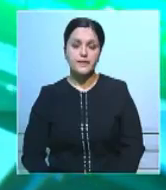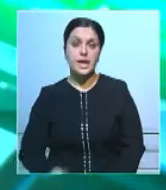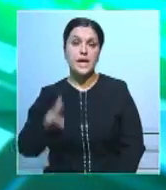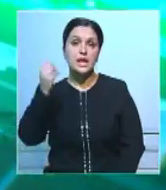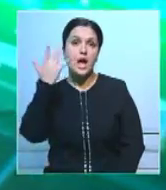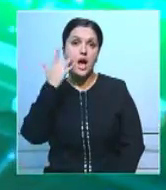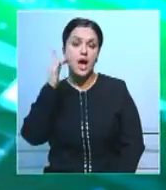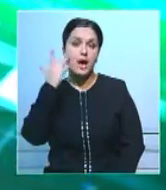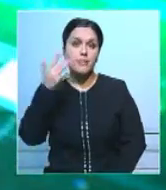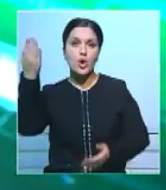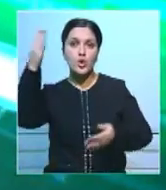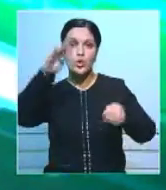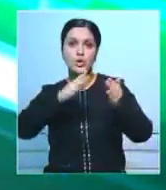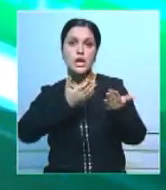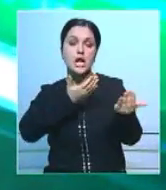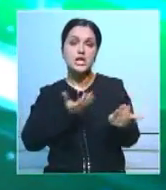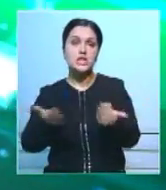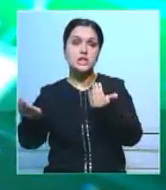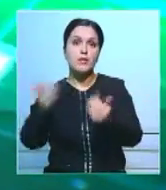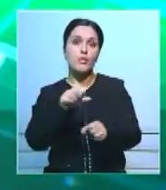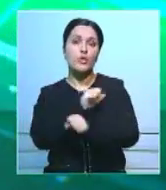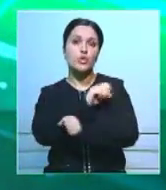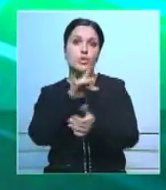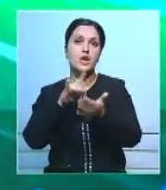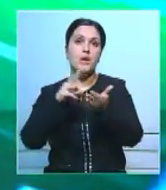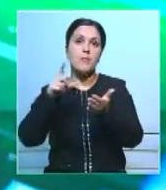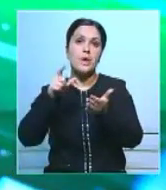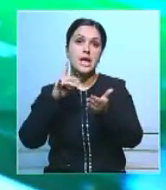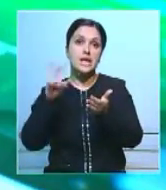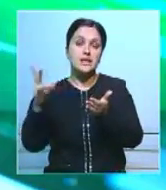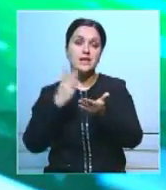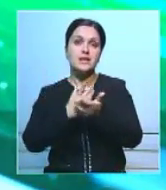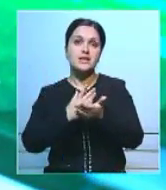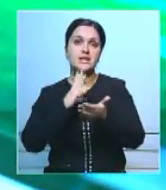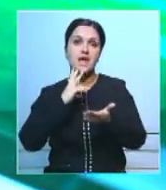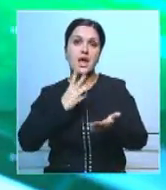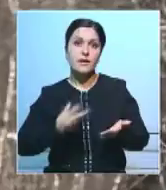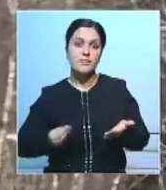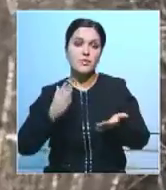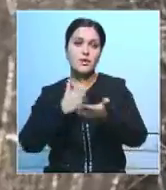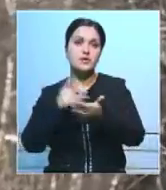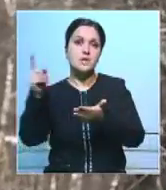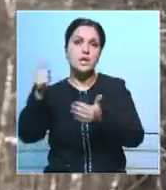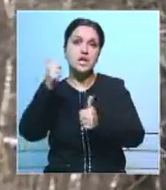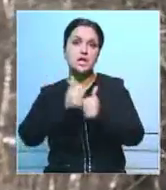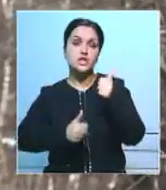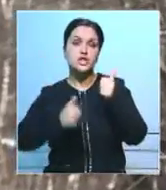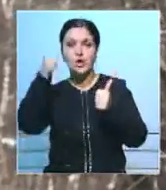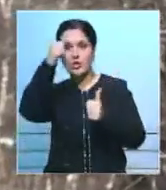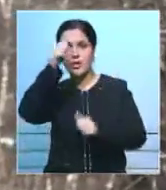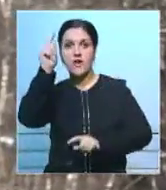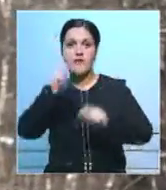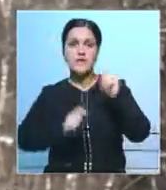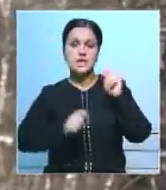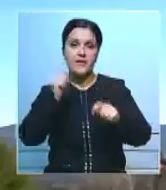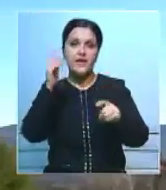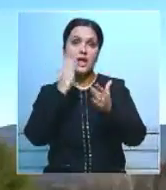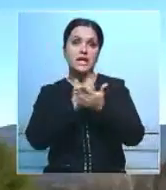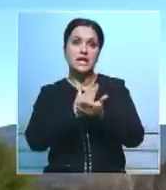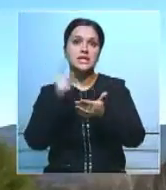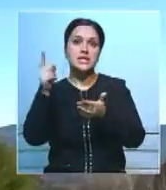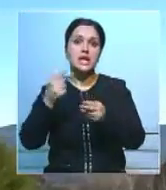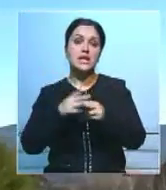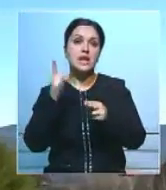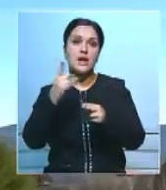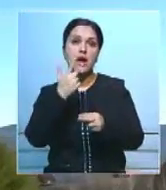На американском горнолыжном курорте в штате Мэн нашествие Санта-Клаусов. Там прошел ежегодный фестиваль рождественских дедов. На этот раз